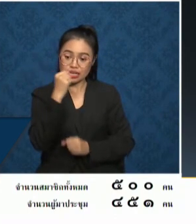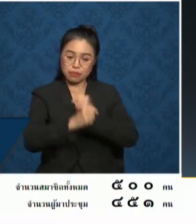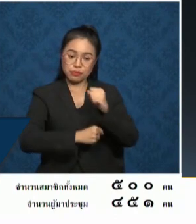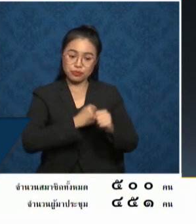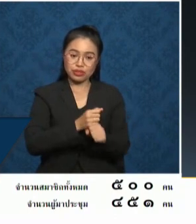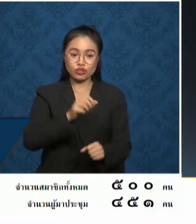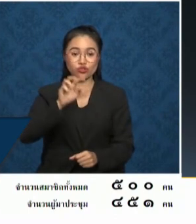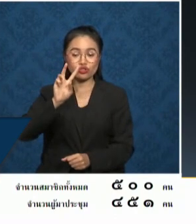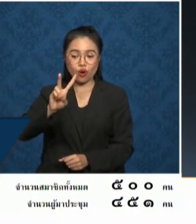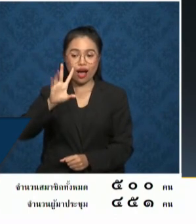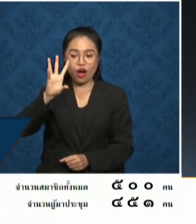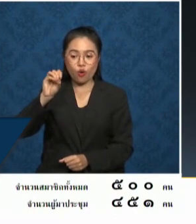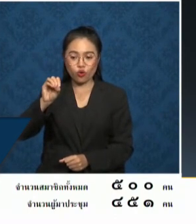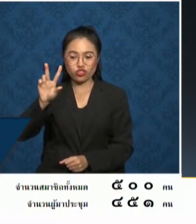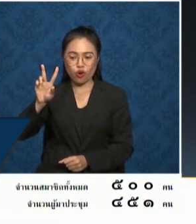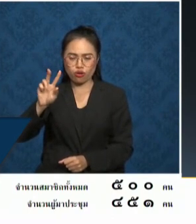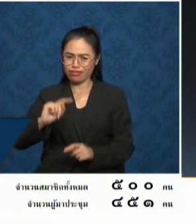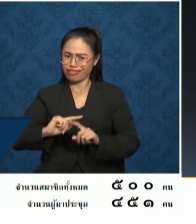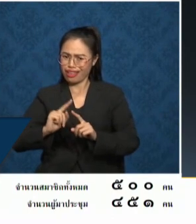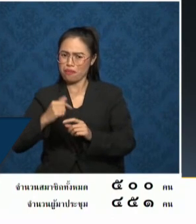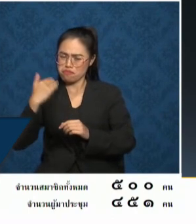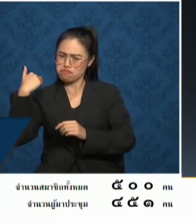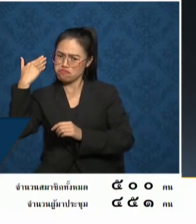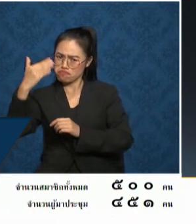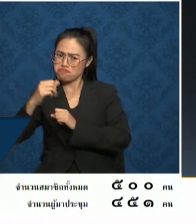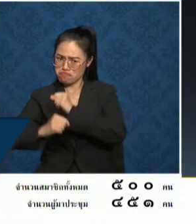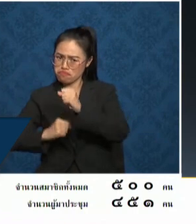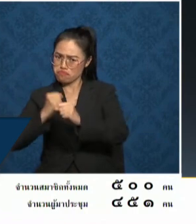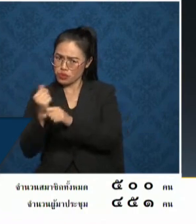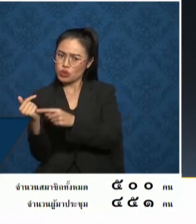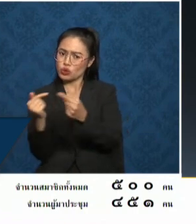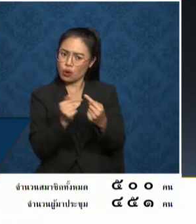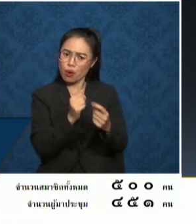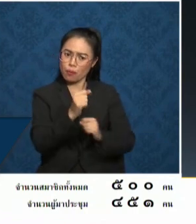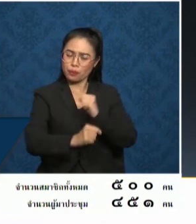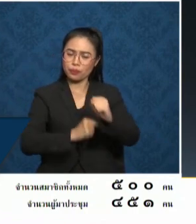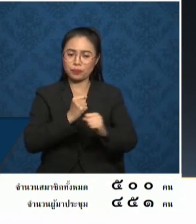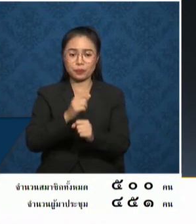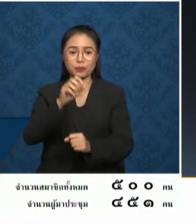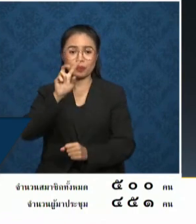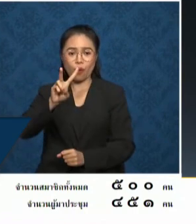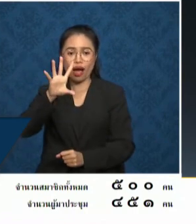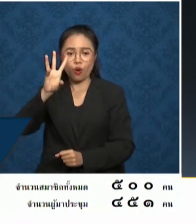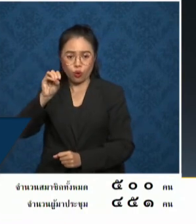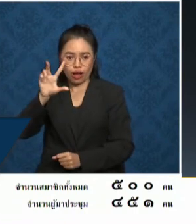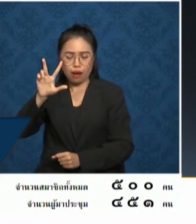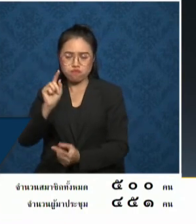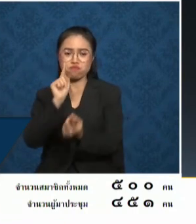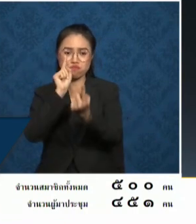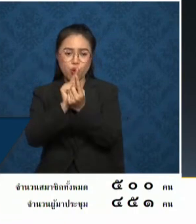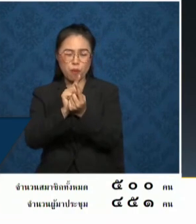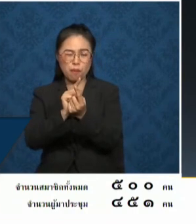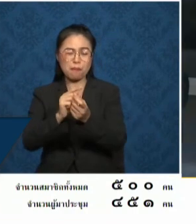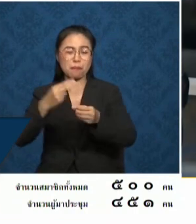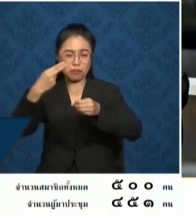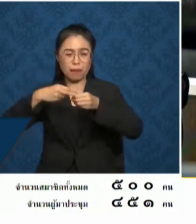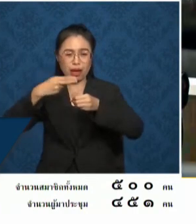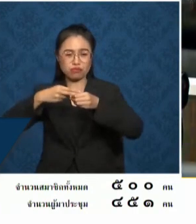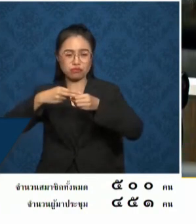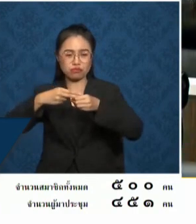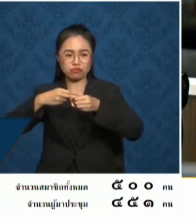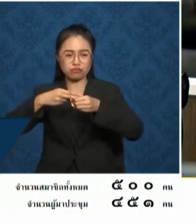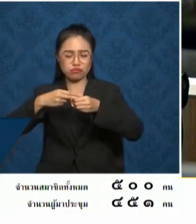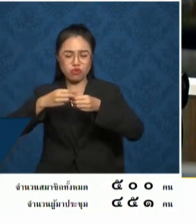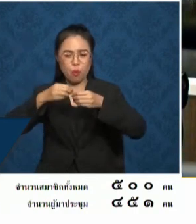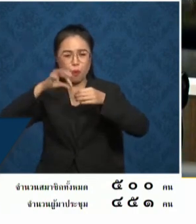ครับแต่พี่หน้าเป็นที่น่าสังเกตครับในปี2563มีเหตุการณ์พบการน้ำมันรั่วไหลเดี๋ยวเอาสไลด์ลงก่อนนะ